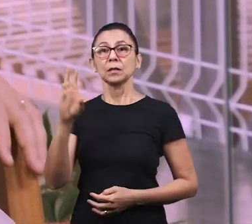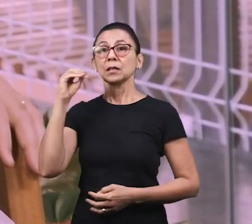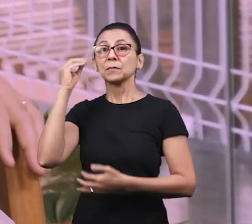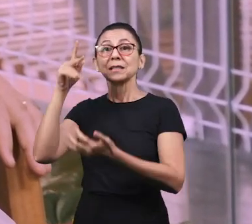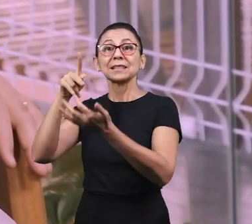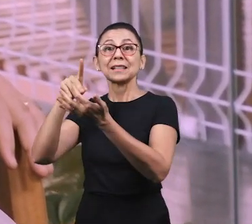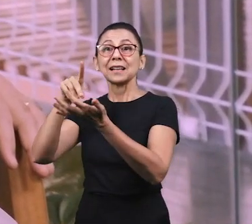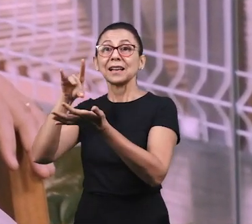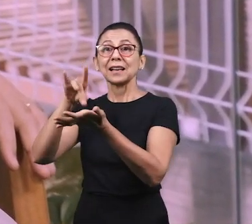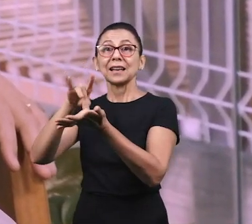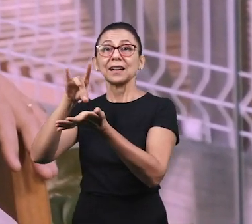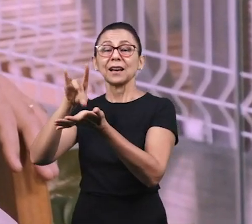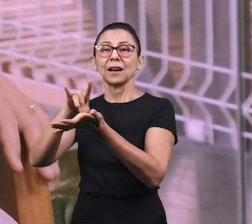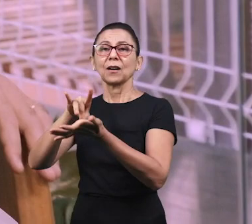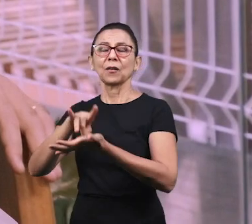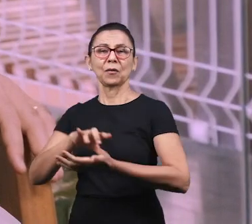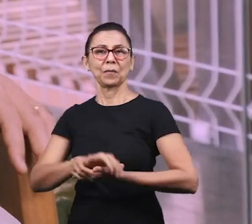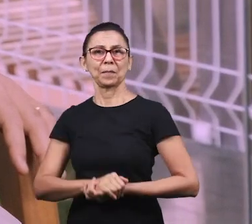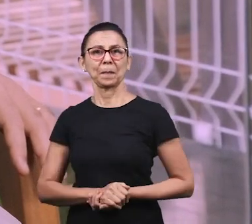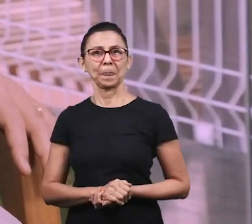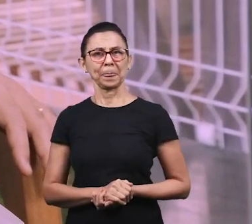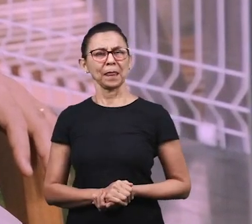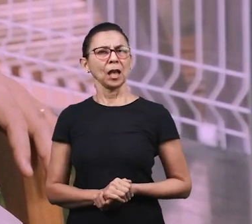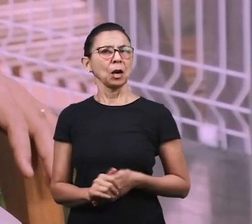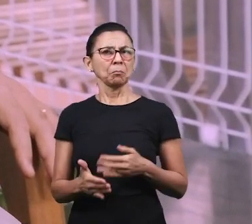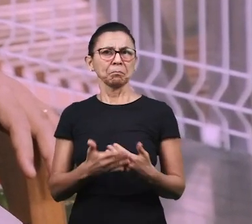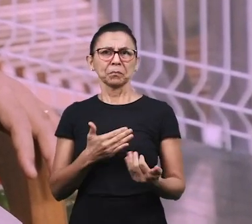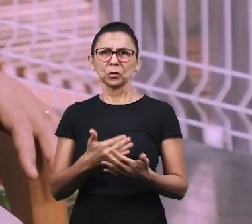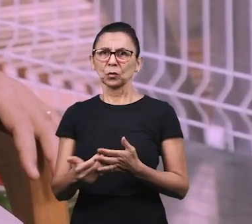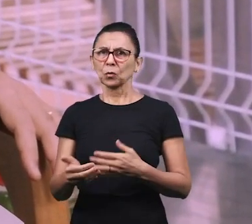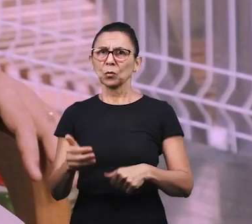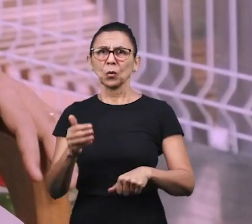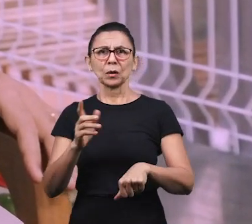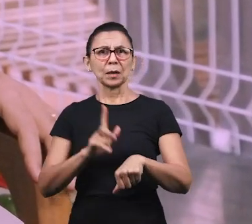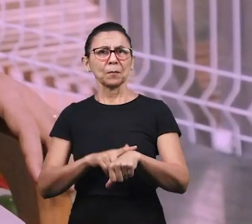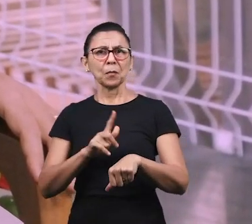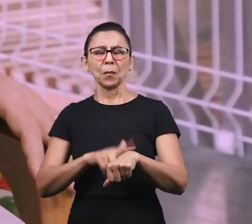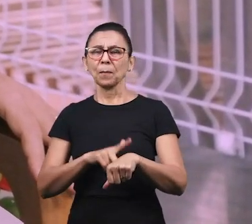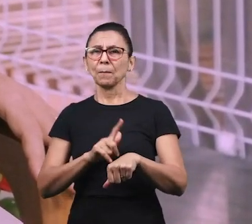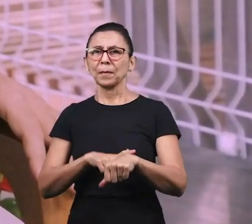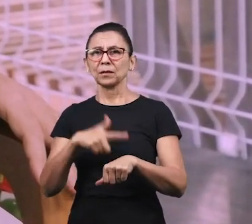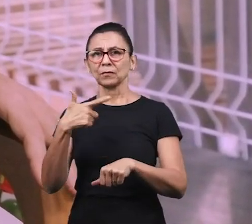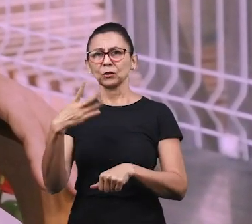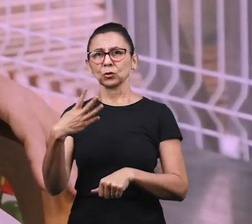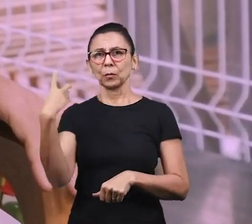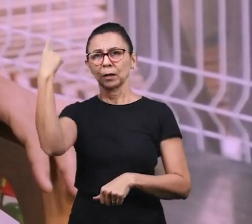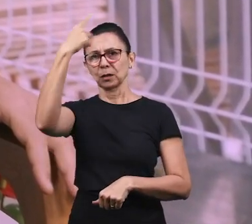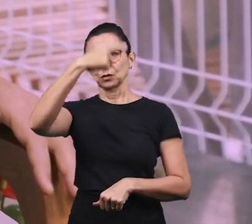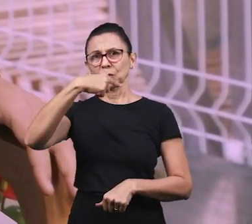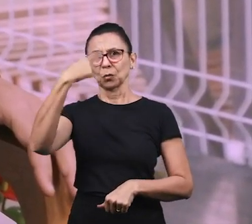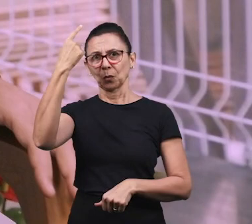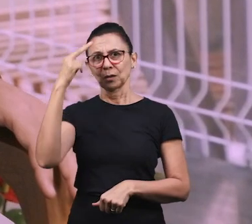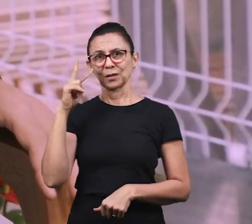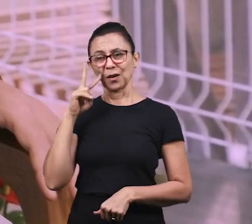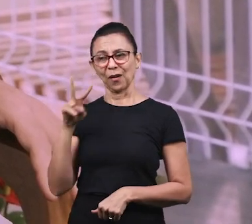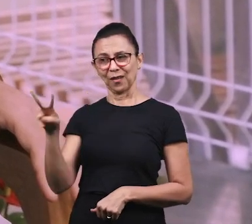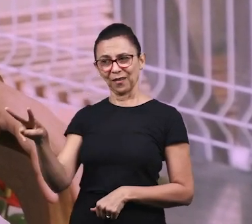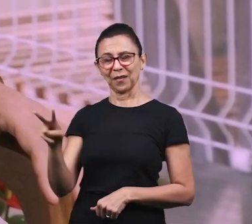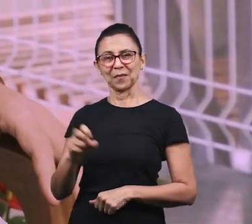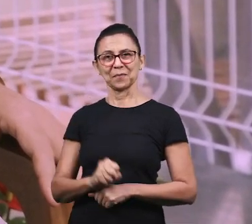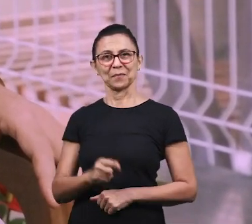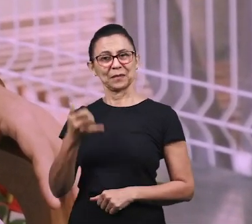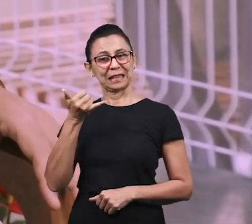un canal direct pour vous répondre. Appelez gratuitement à n'importe quelle heure de la journée ou du soir vers ce numéro